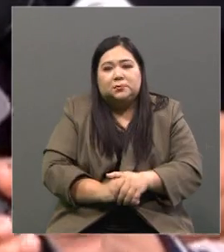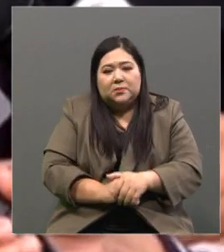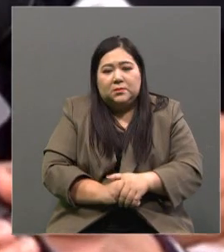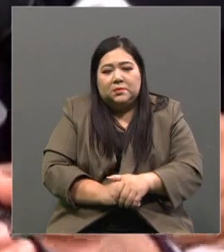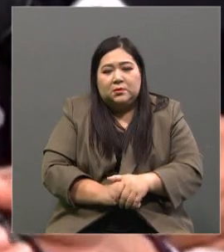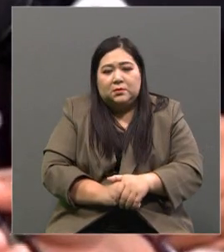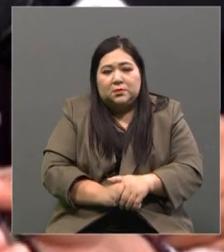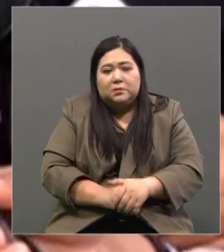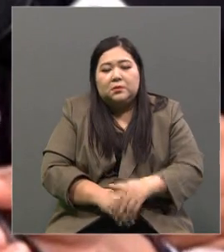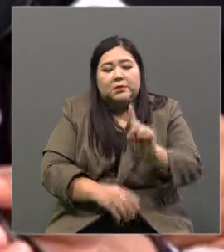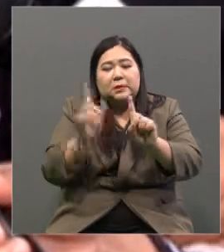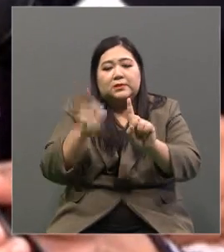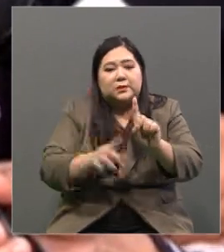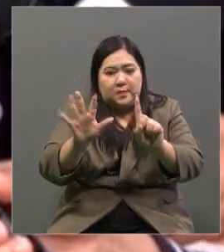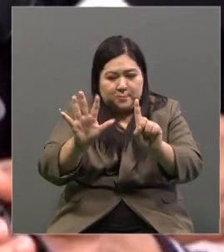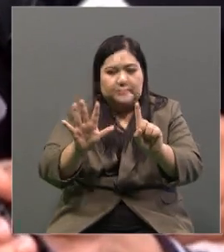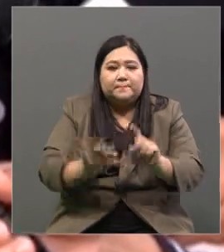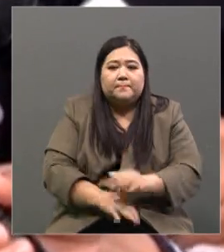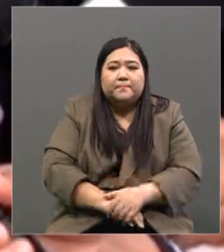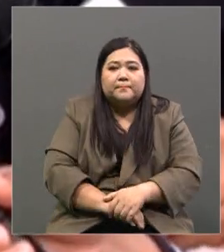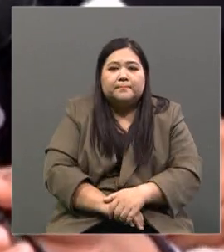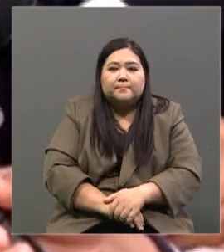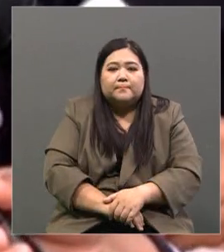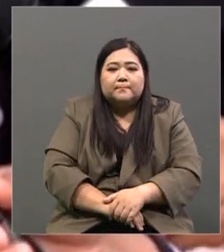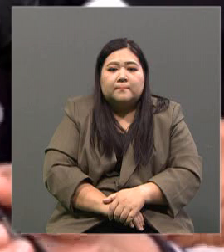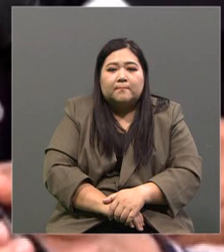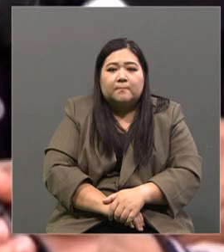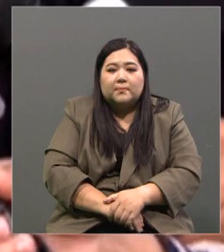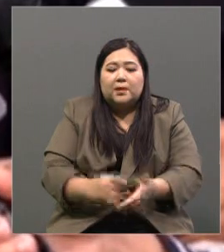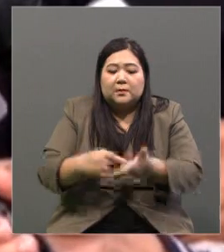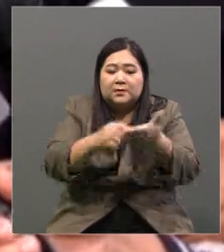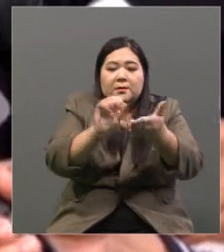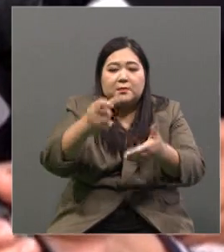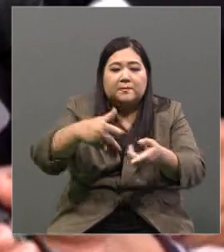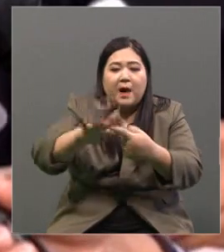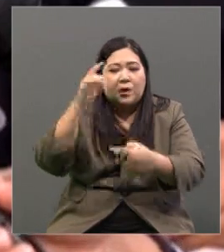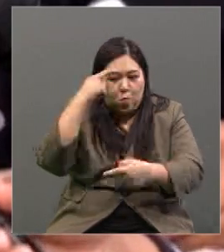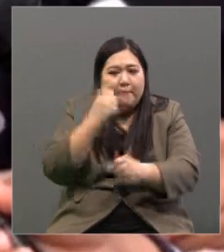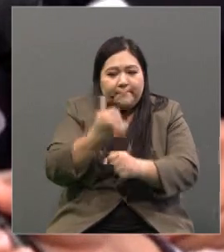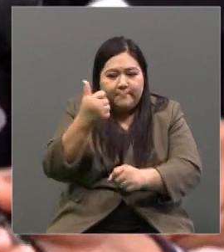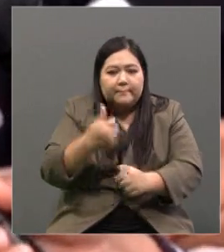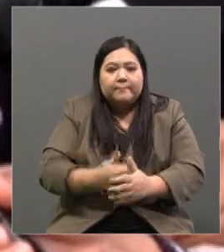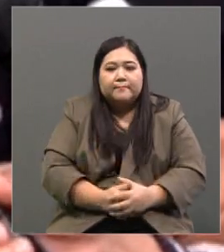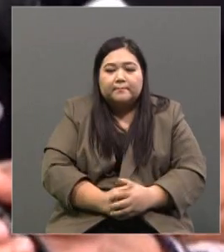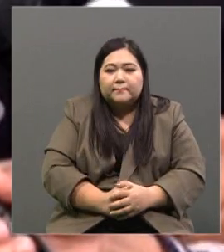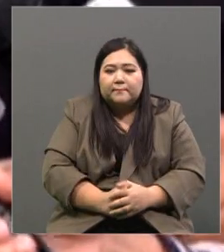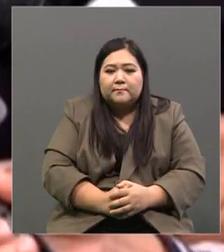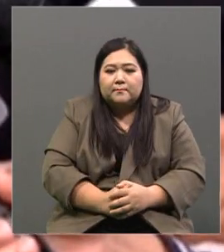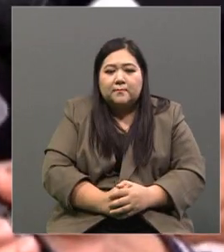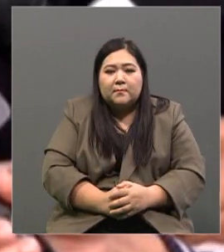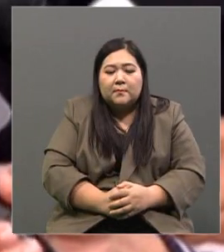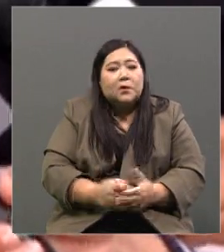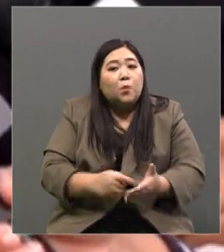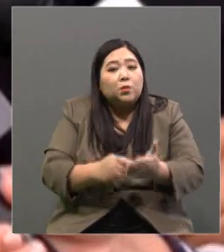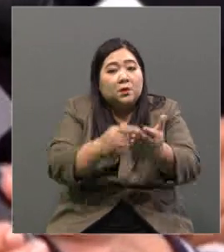1ใน5ครับมาเสนอต่อสภาผู้ที่ก็ทำได้ครับเสนอไปปุ๊บ